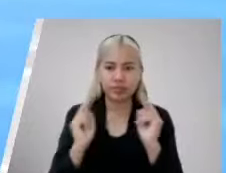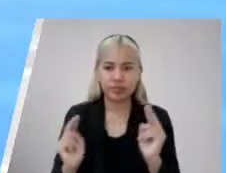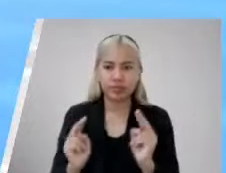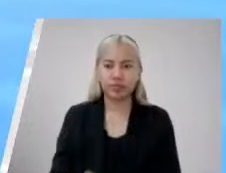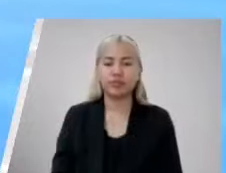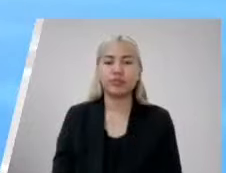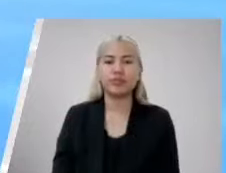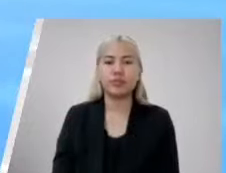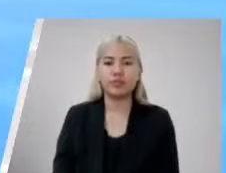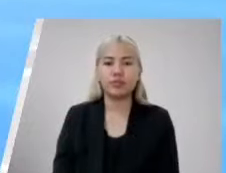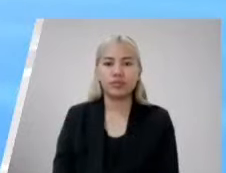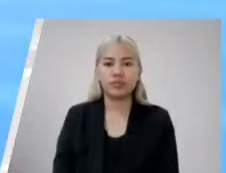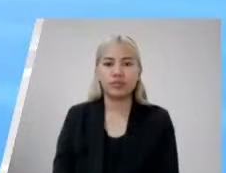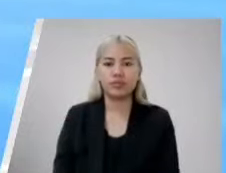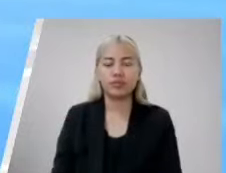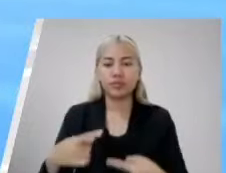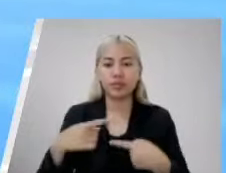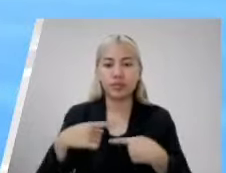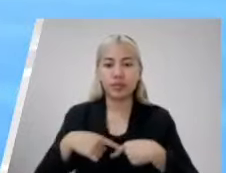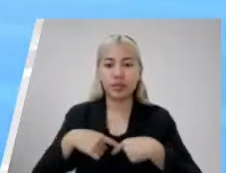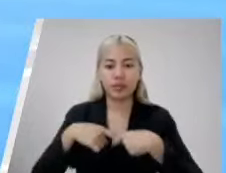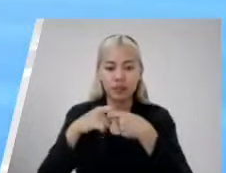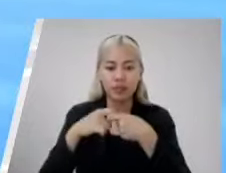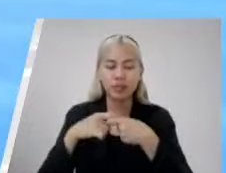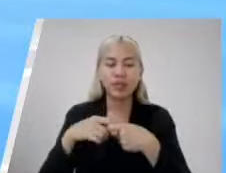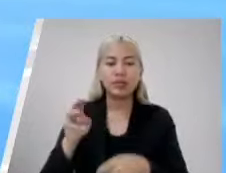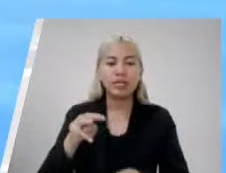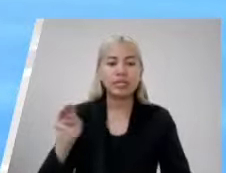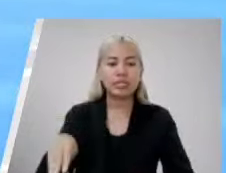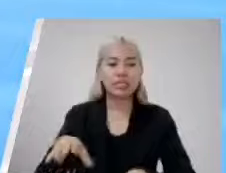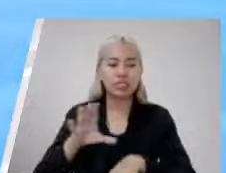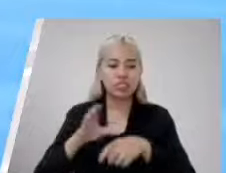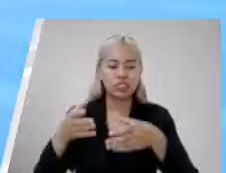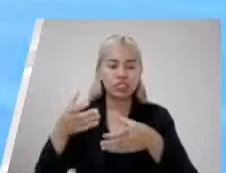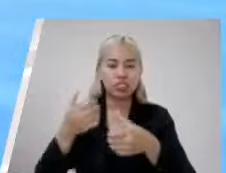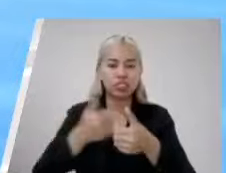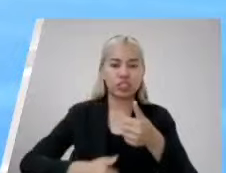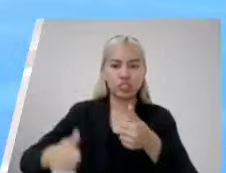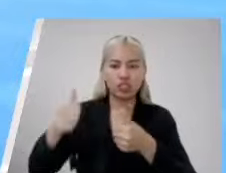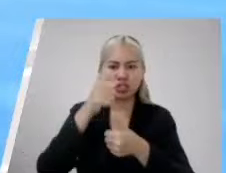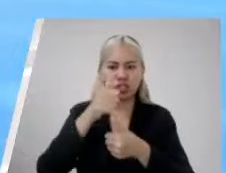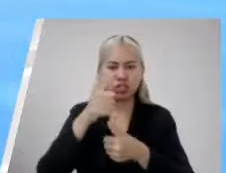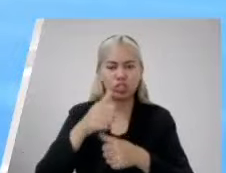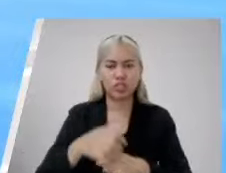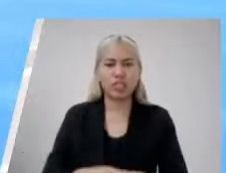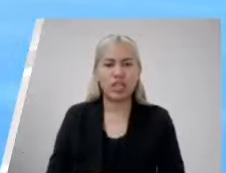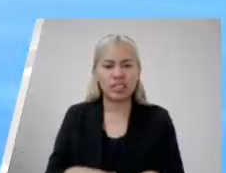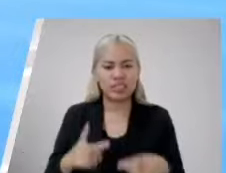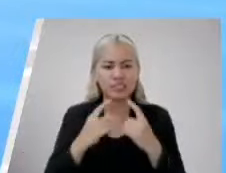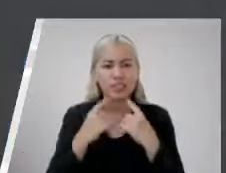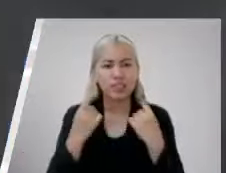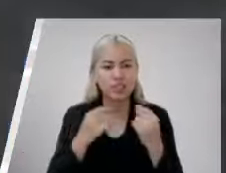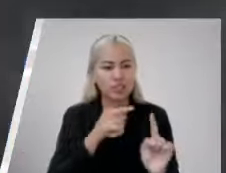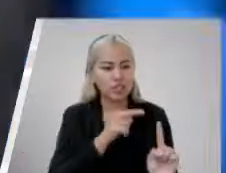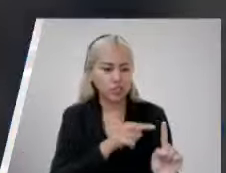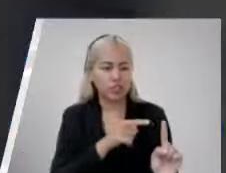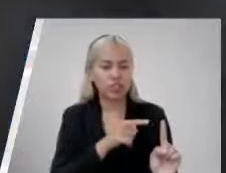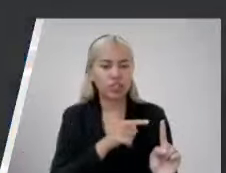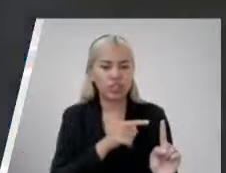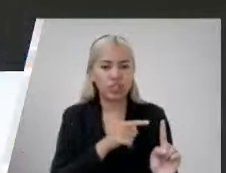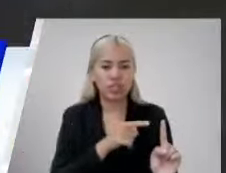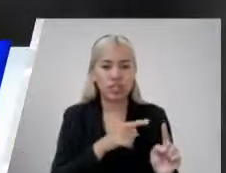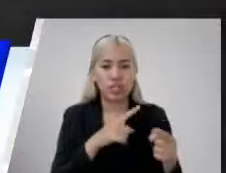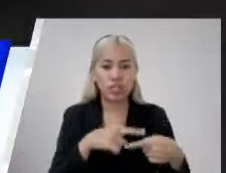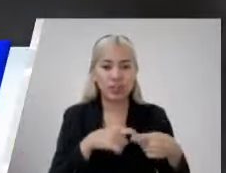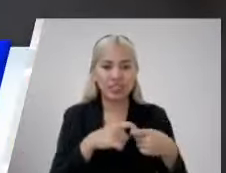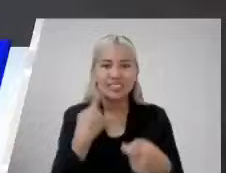Sinuspinde ng Archdiocese of Manila si Father Alfonso Valesa sa pagsasagawa ng kanyang mga tungkulin bilang pari. Noong Miyerkules para rin epektibo,